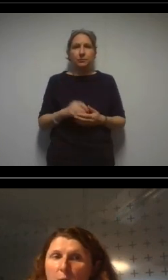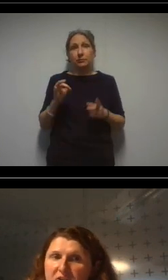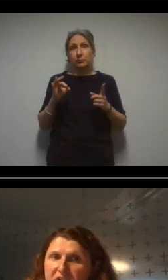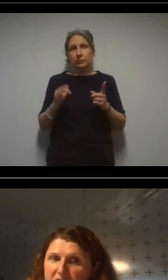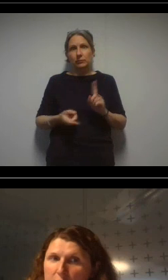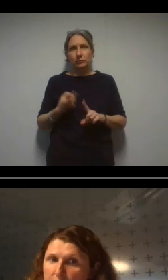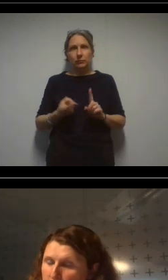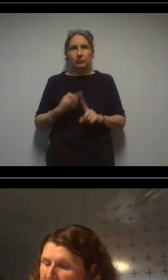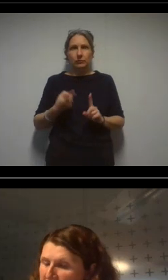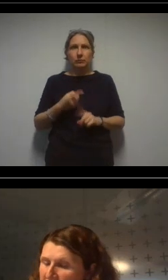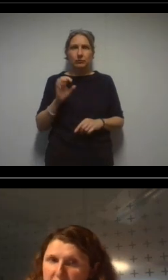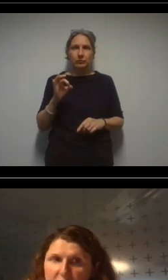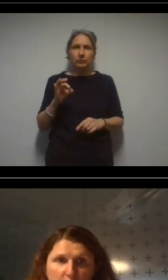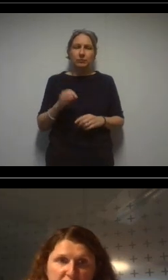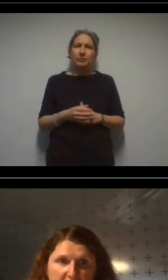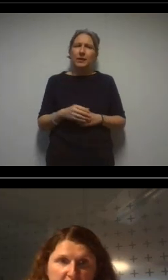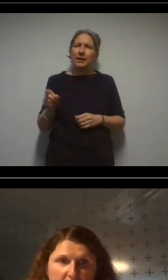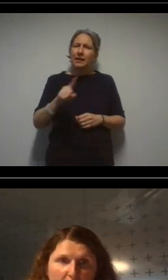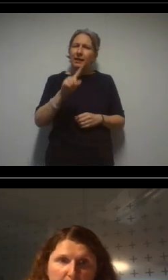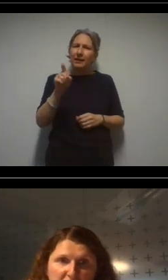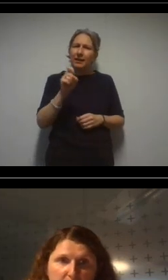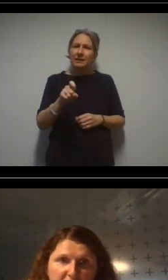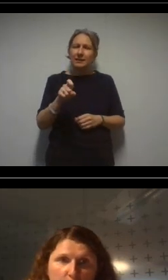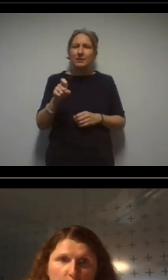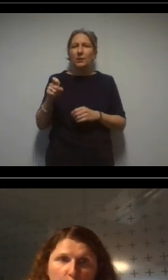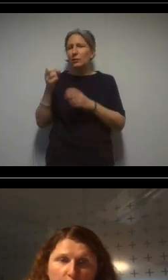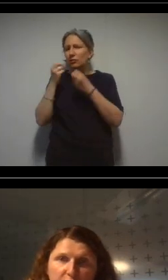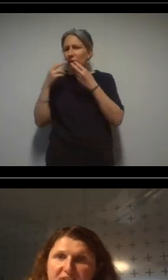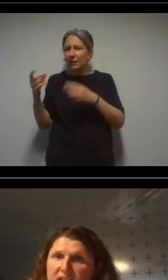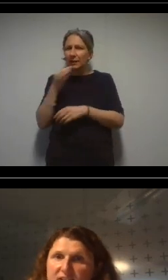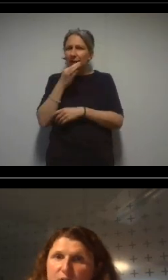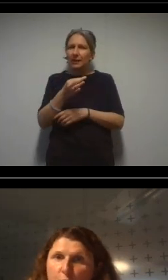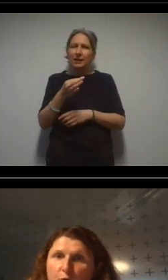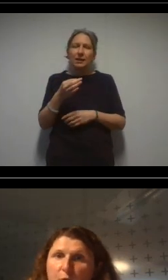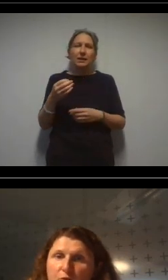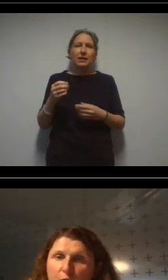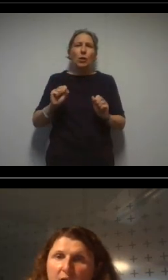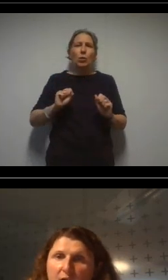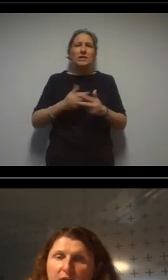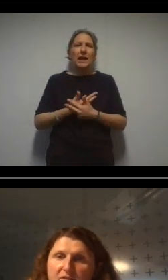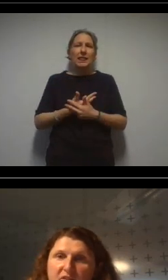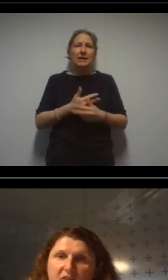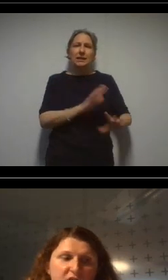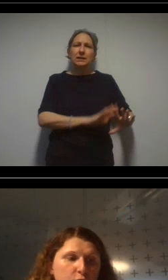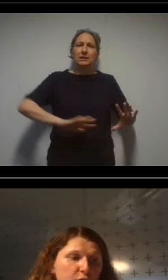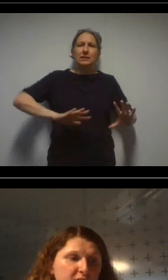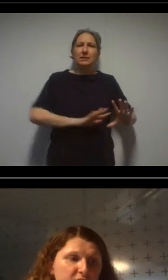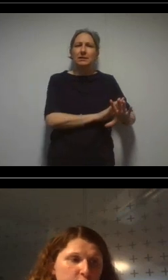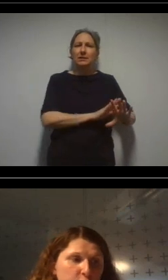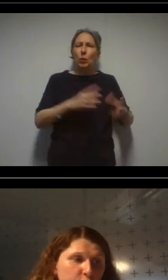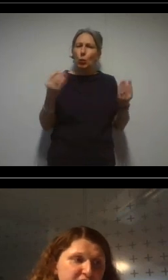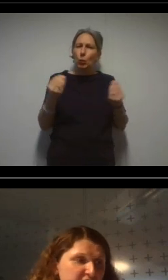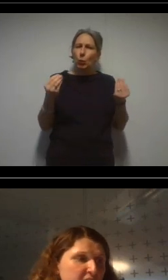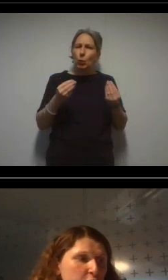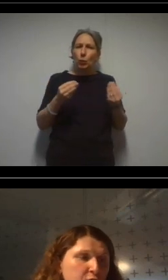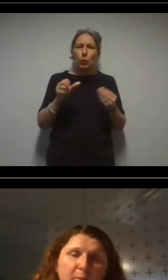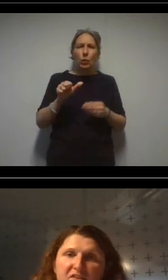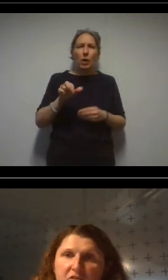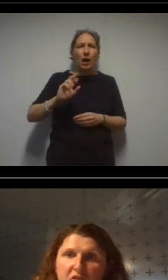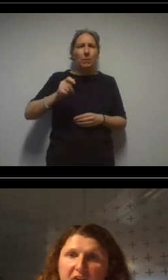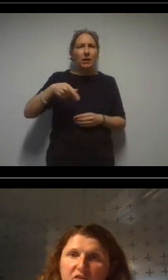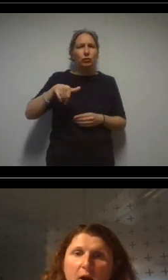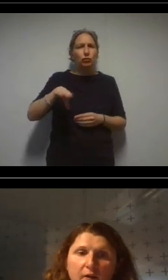effet. Petite question avant de passer à la suite dans le chat. Arpège est présent où en Occitanie? On nous demande c'était une question en lien avec ce qu'on disait tout à